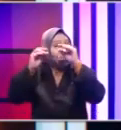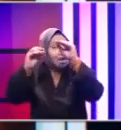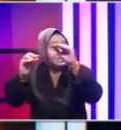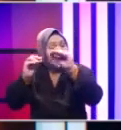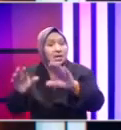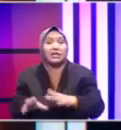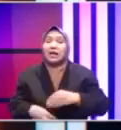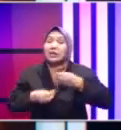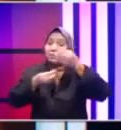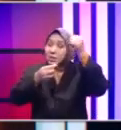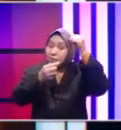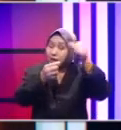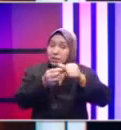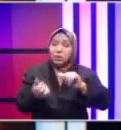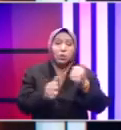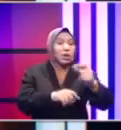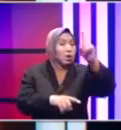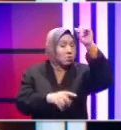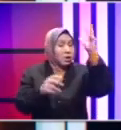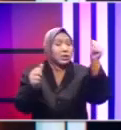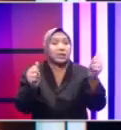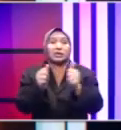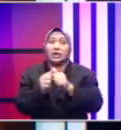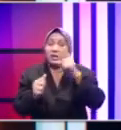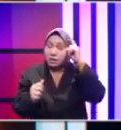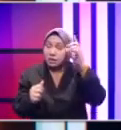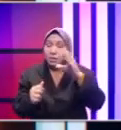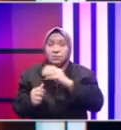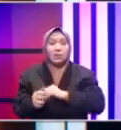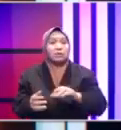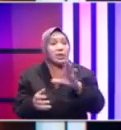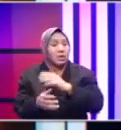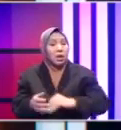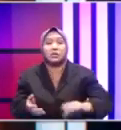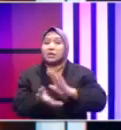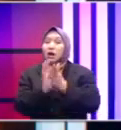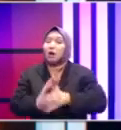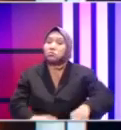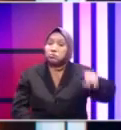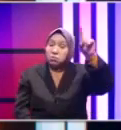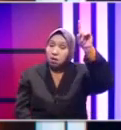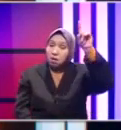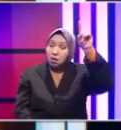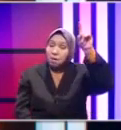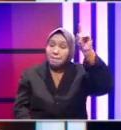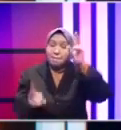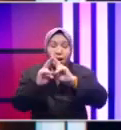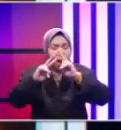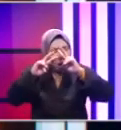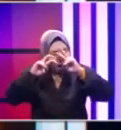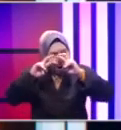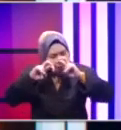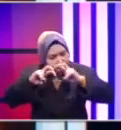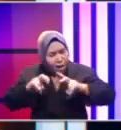yang diberi peringatan oleh Allah dengannya wallahu Bima ta'maluna khodir maka Allah Maha teliti dengan